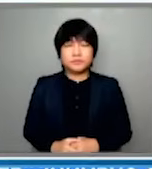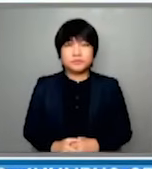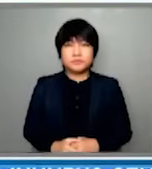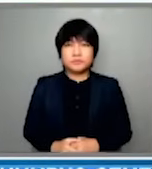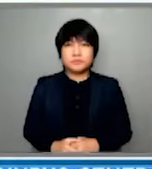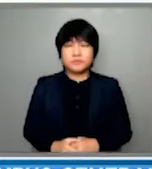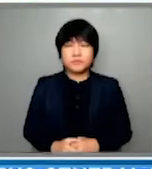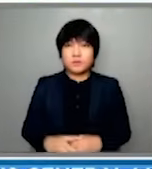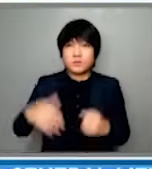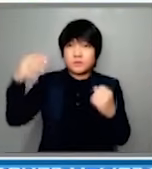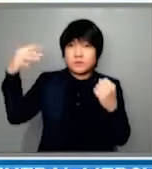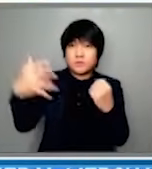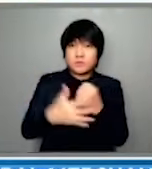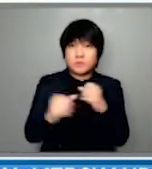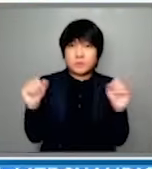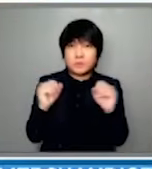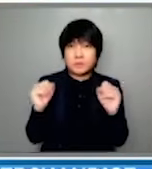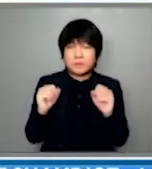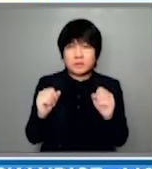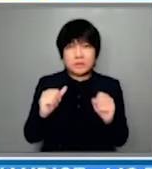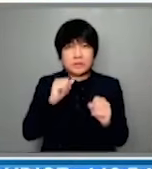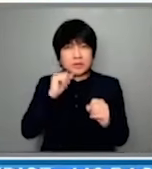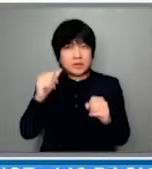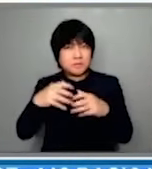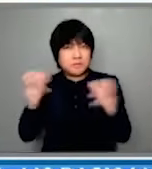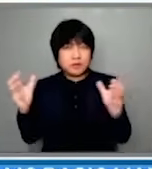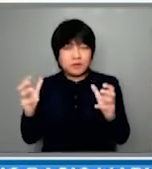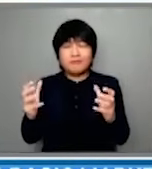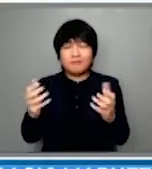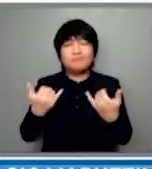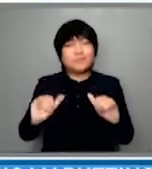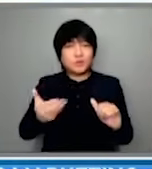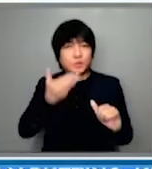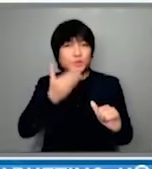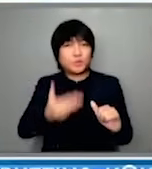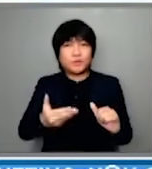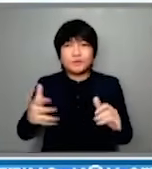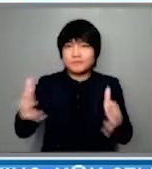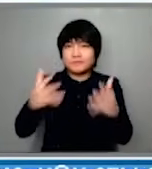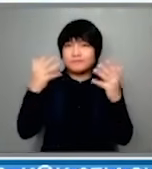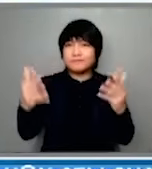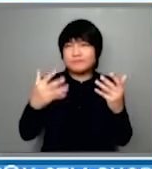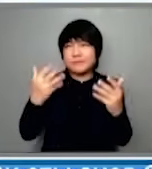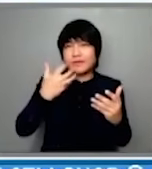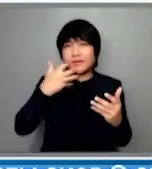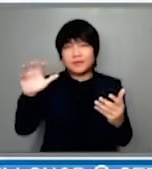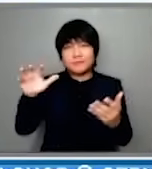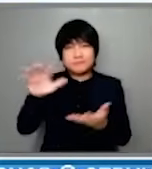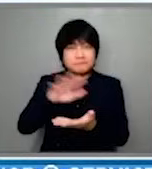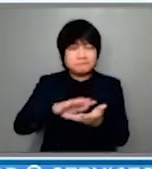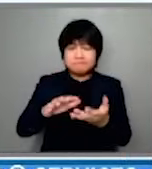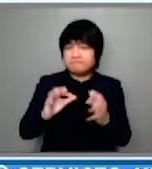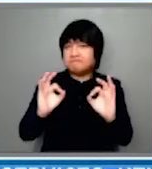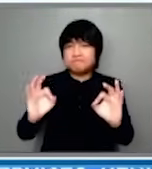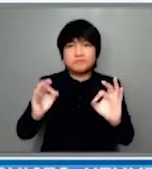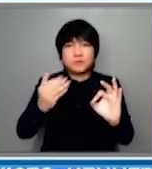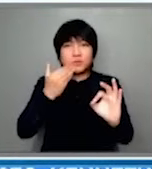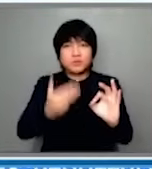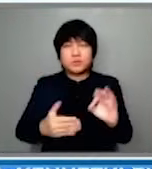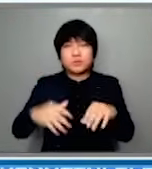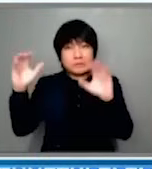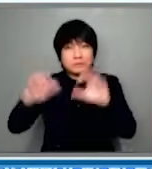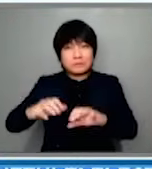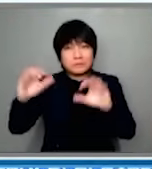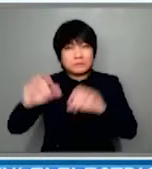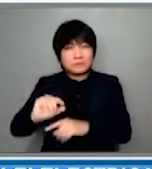Amihan, magiging maaliwalas at mainit pa rin ang panahon sa maraming bahagi ng bansa. Mababa ang tsansa ng ulan maliban sa